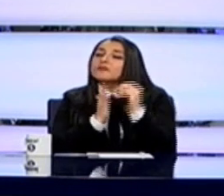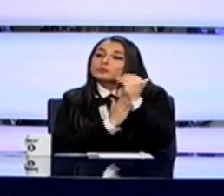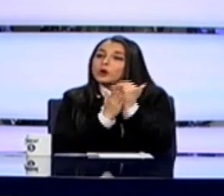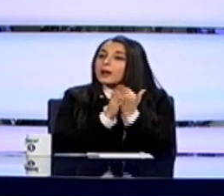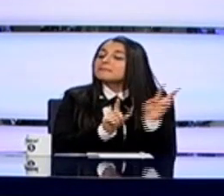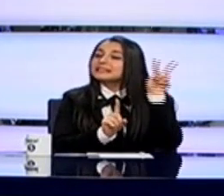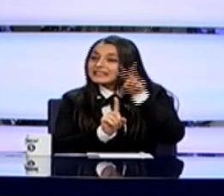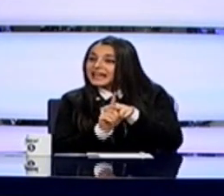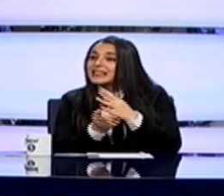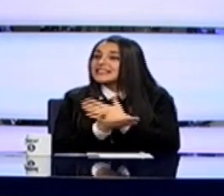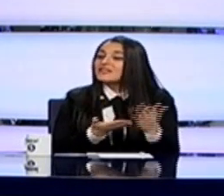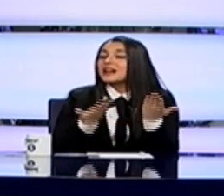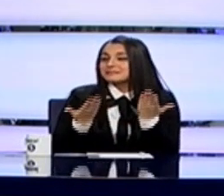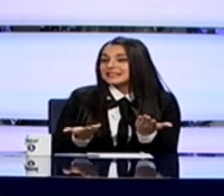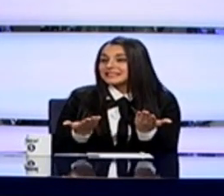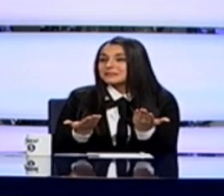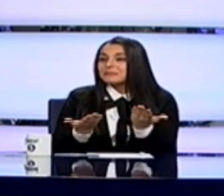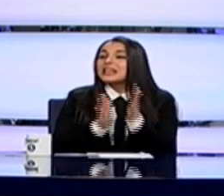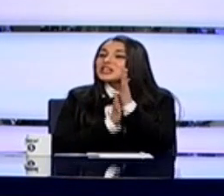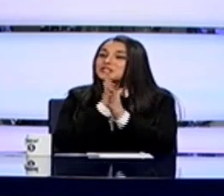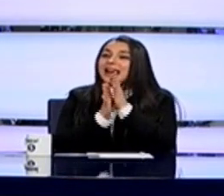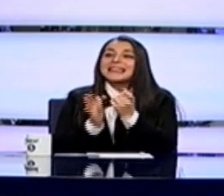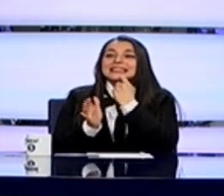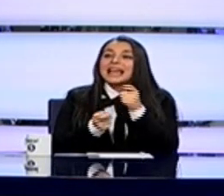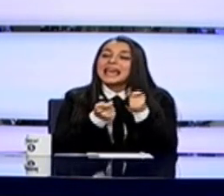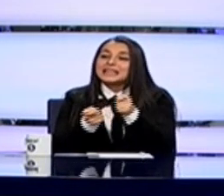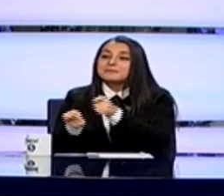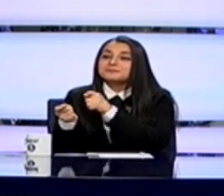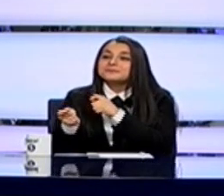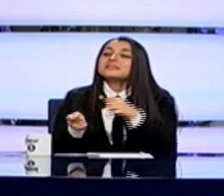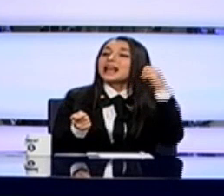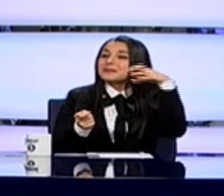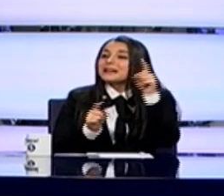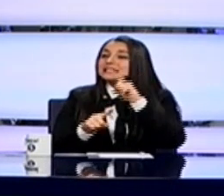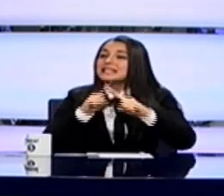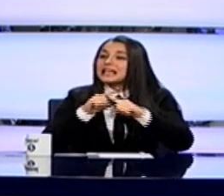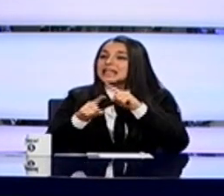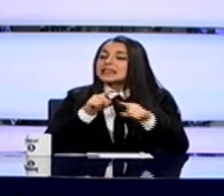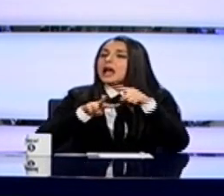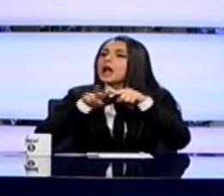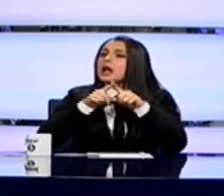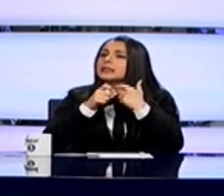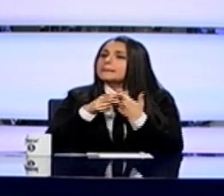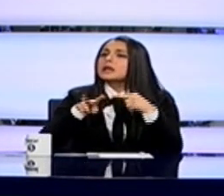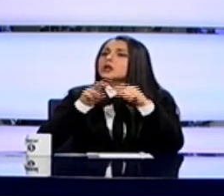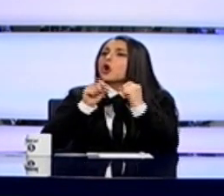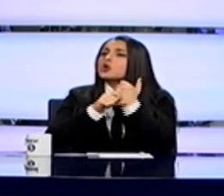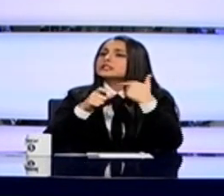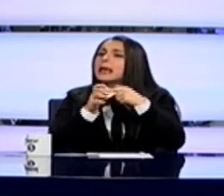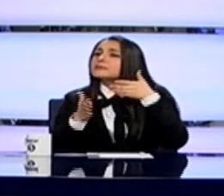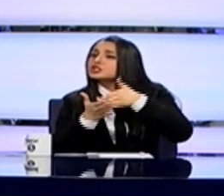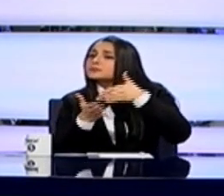katılarak devam ettirdi. İşaret dili eğitmenliği, AK Parti Siyaset Akademisi, KOSGEB girişimcilik